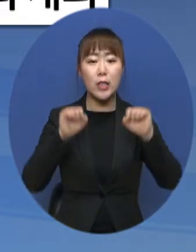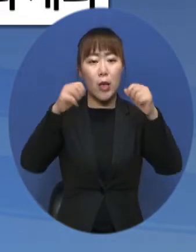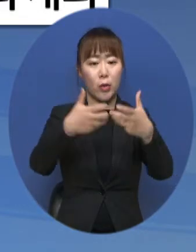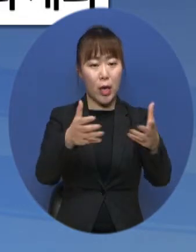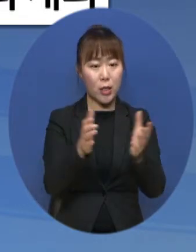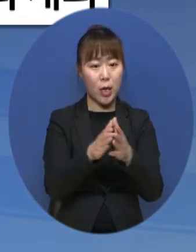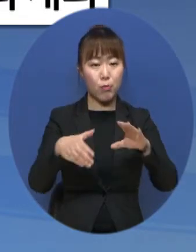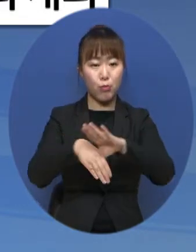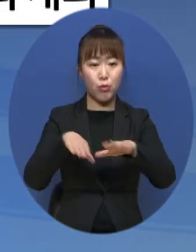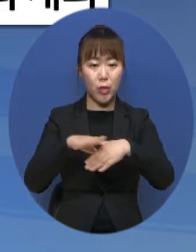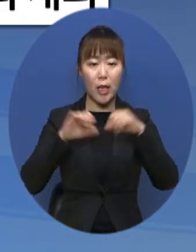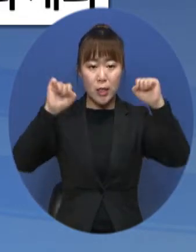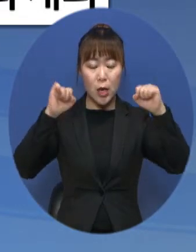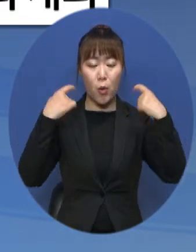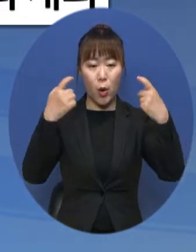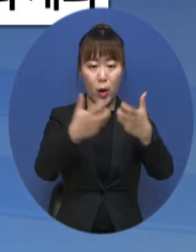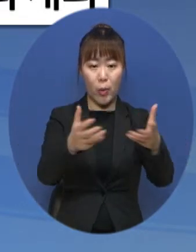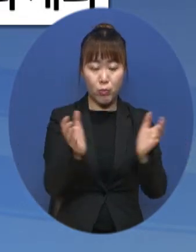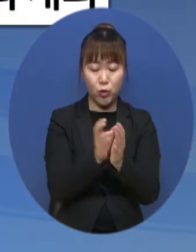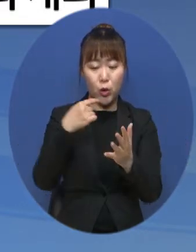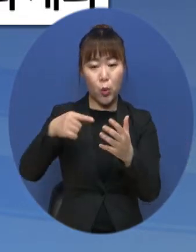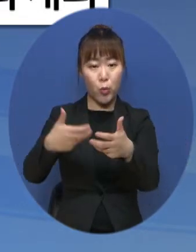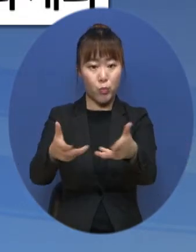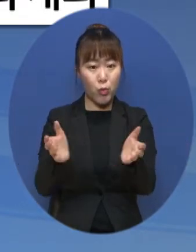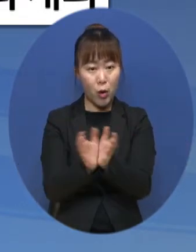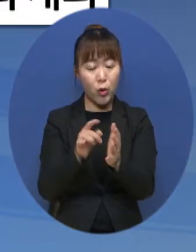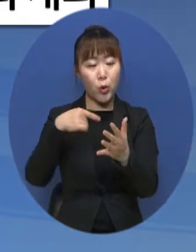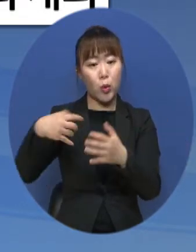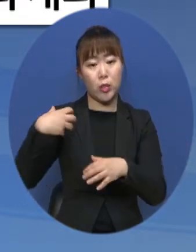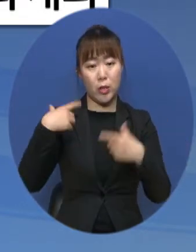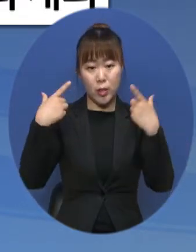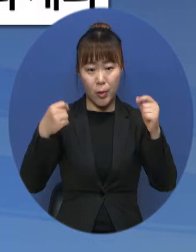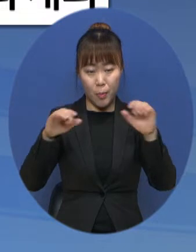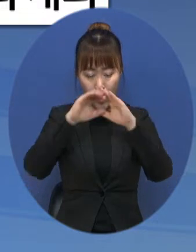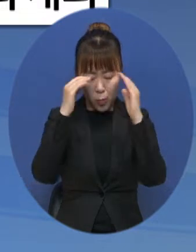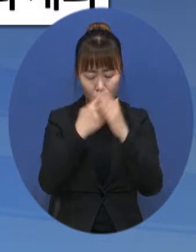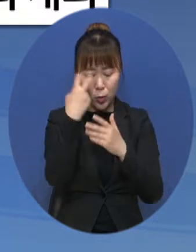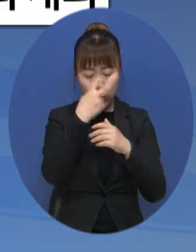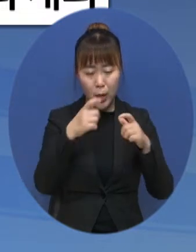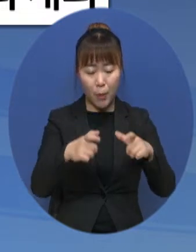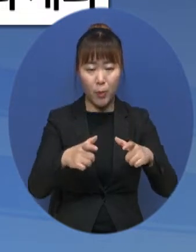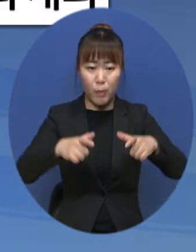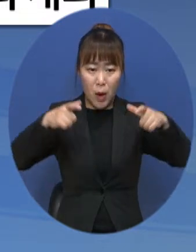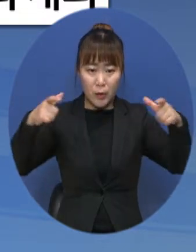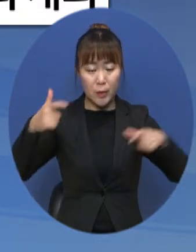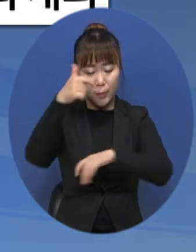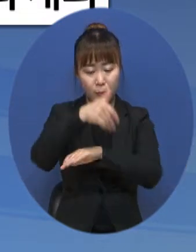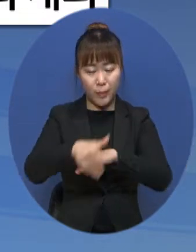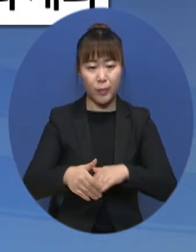체육단체와 문화체육관광부, 교육부와 교육청 등에 이르기까지 그 조사 범위를 확대합니다.